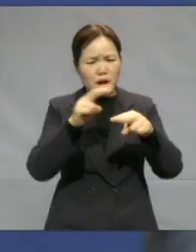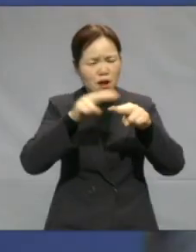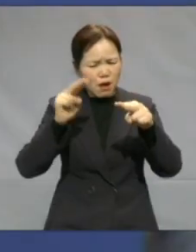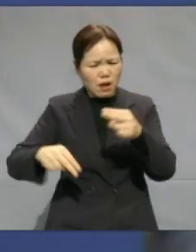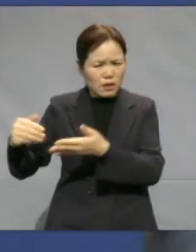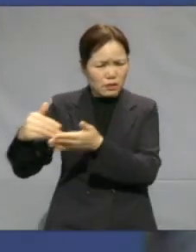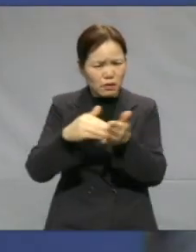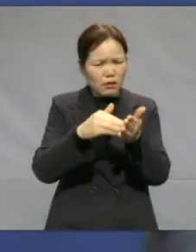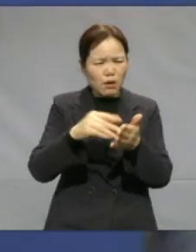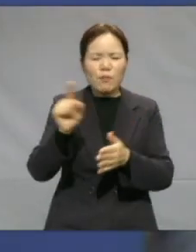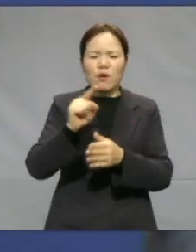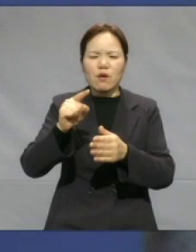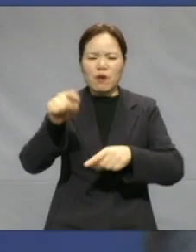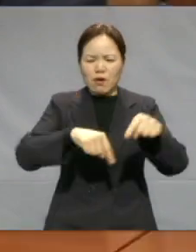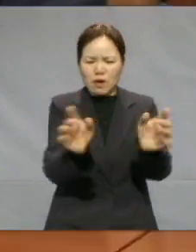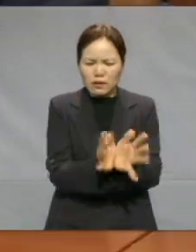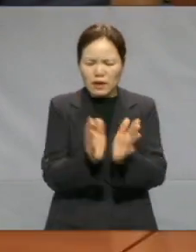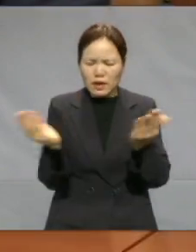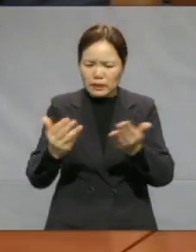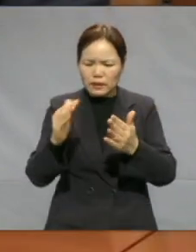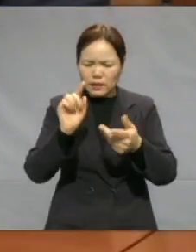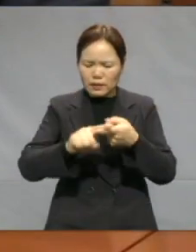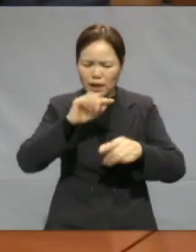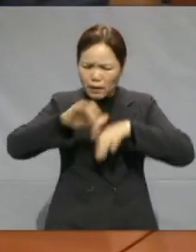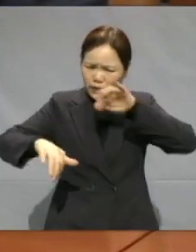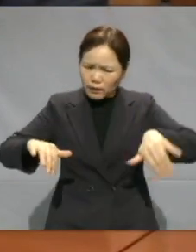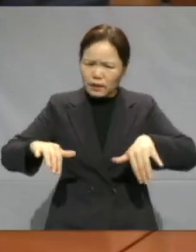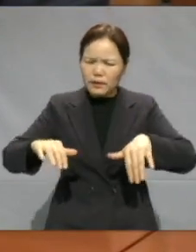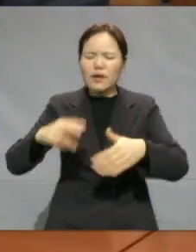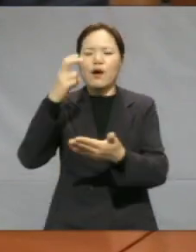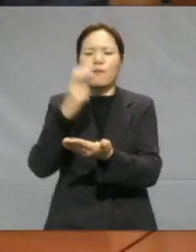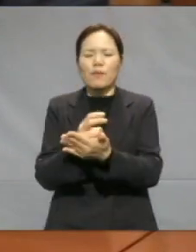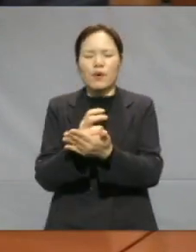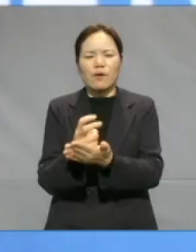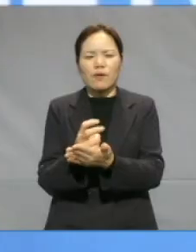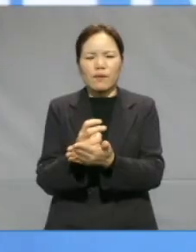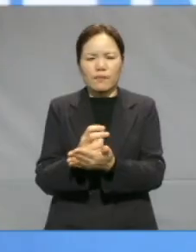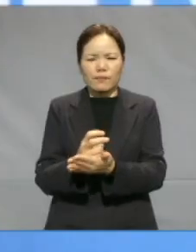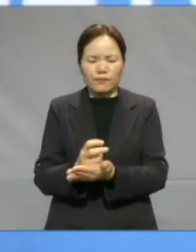개입이자 정치적 중립 의무 위반이라며 법적 조치 방침도 밝혔습니다.